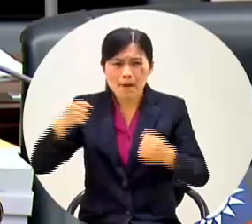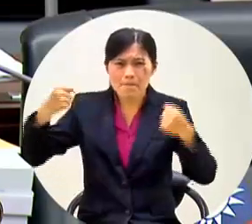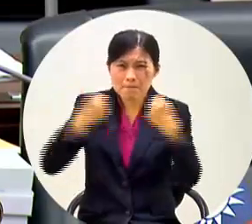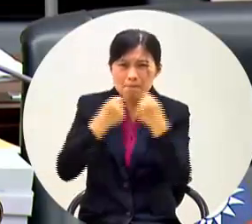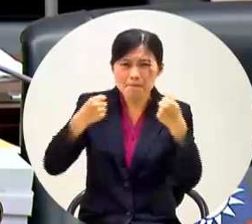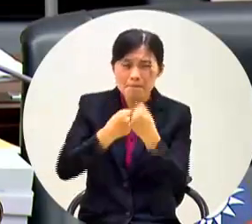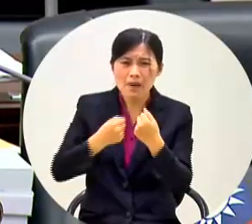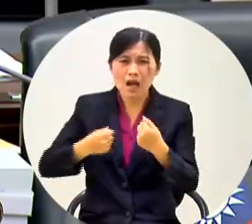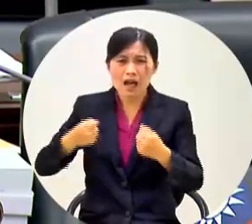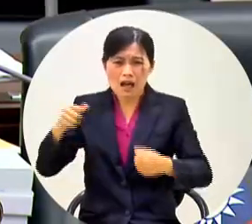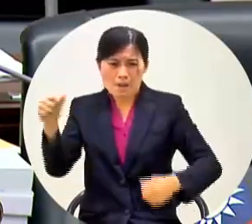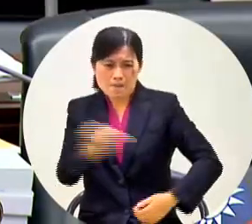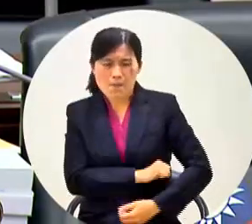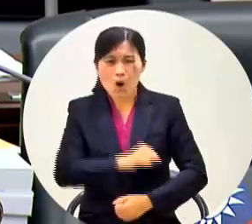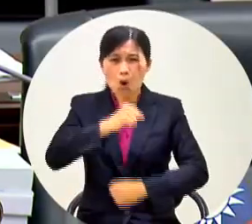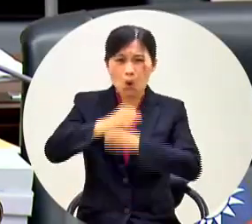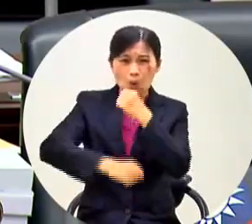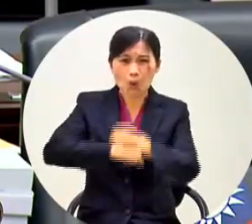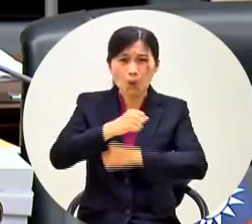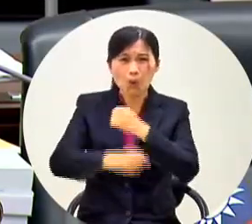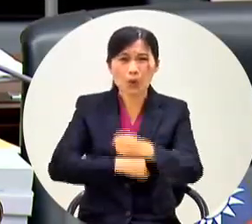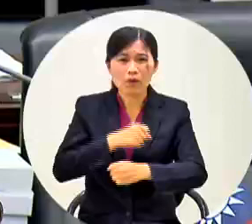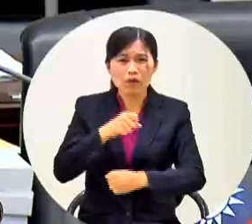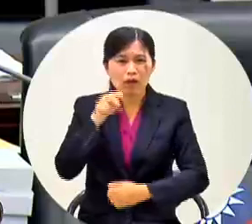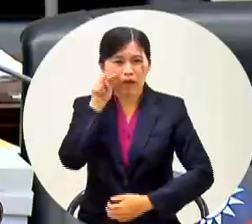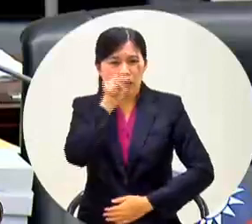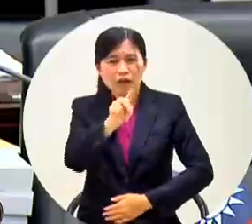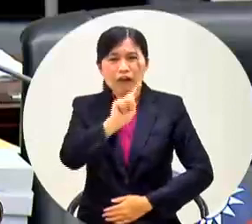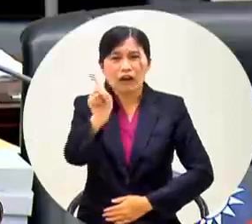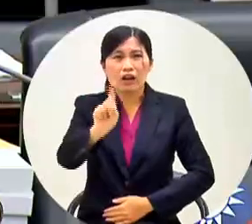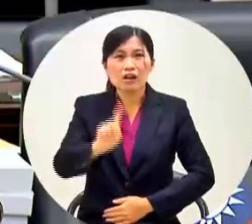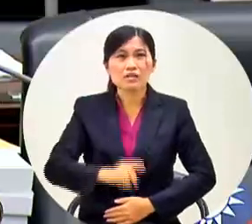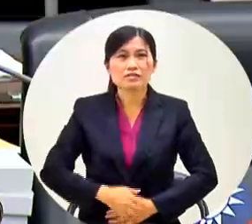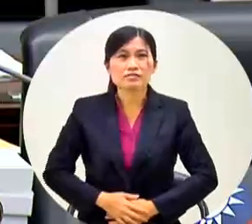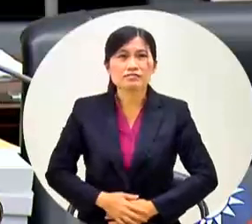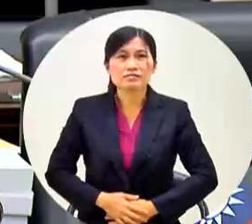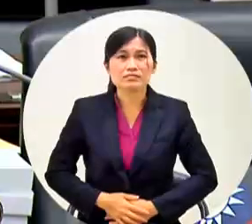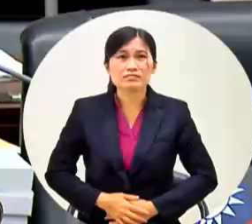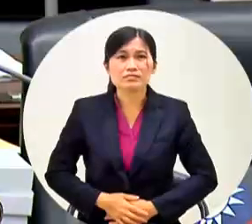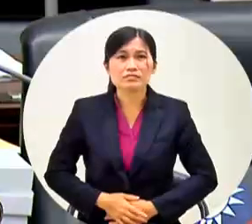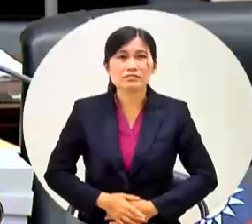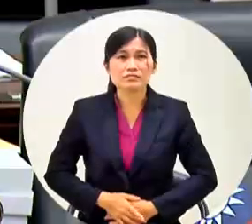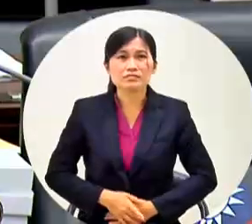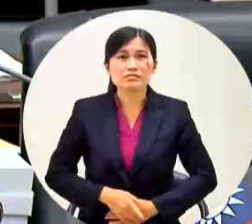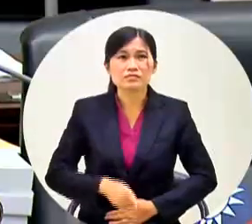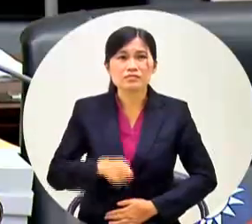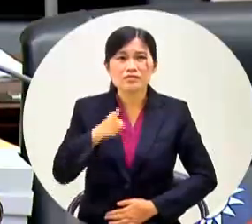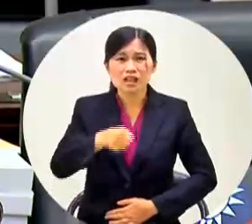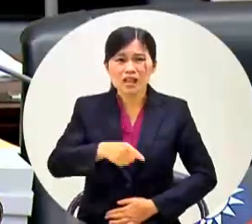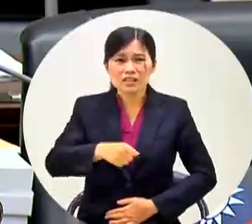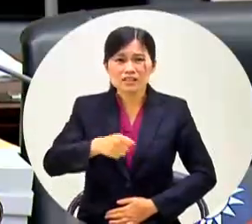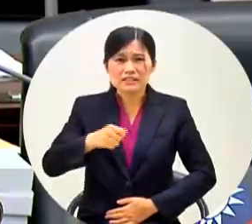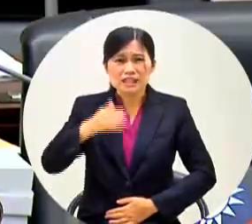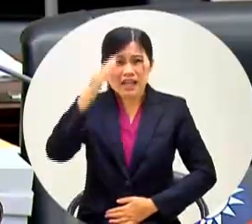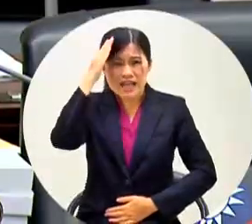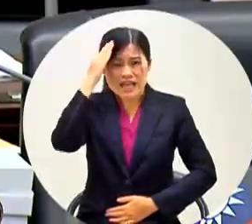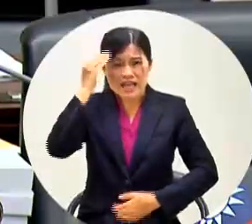才看起是啥？这是一个黑道的行为啦！你国民党团是爱安尼